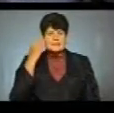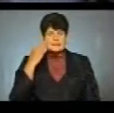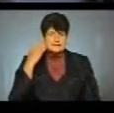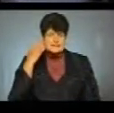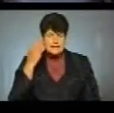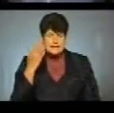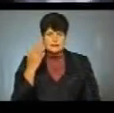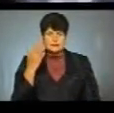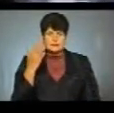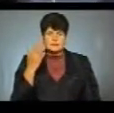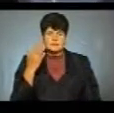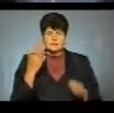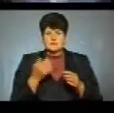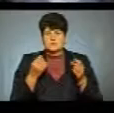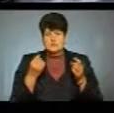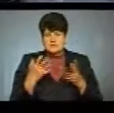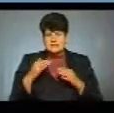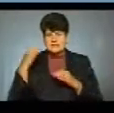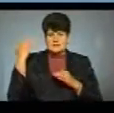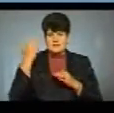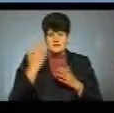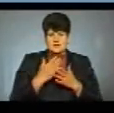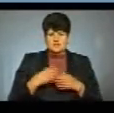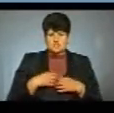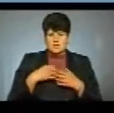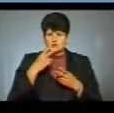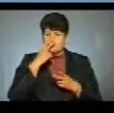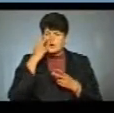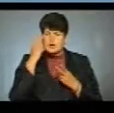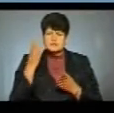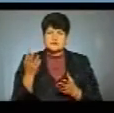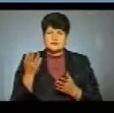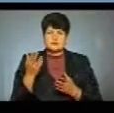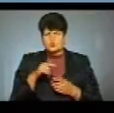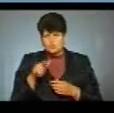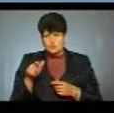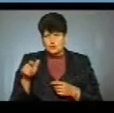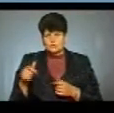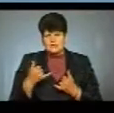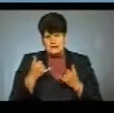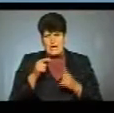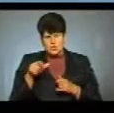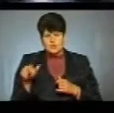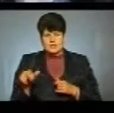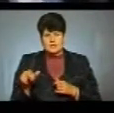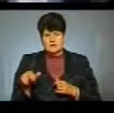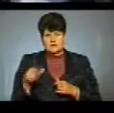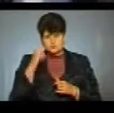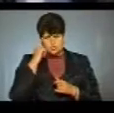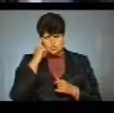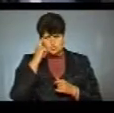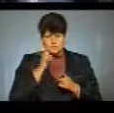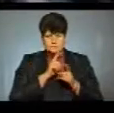Ідея дуже проста. Чому зверху зображений такий жах? Це щоб показати просто, і щоб люди, для людей, щоб в людей